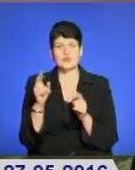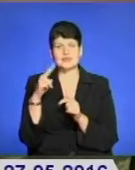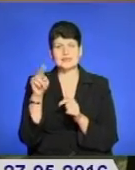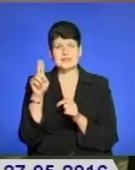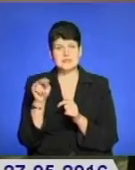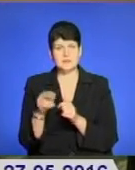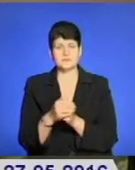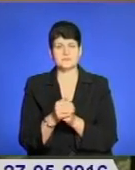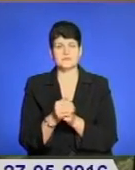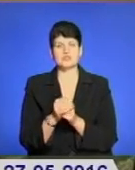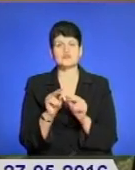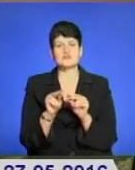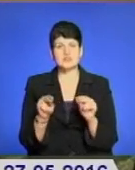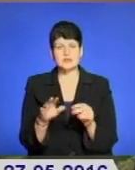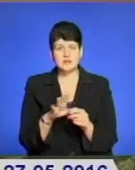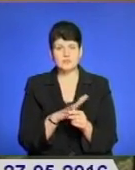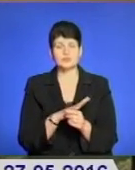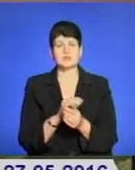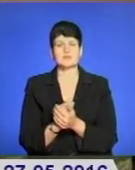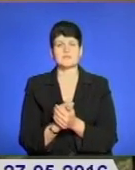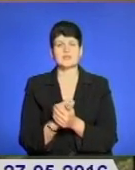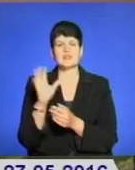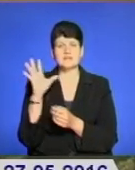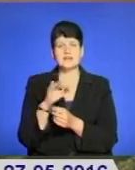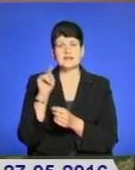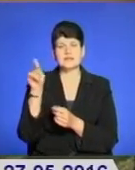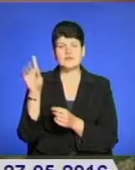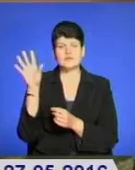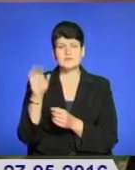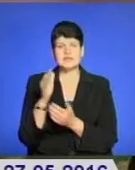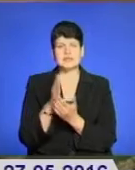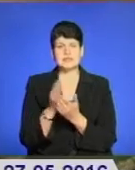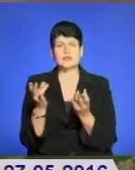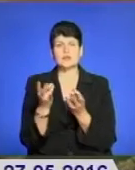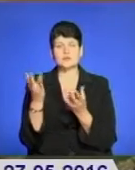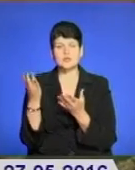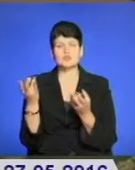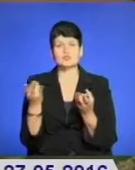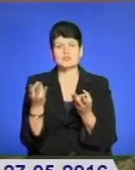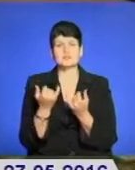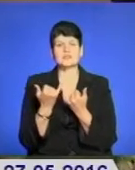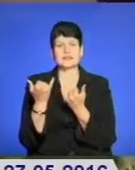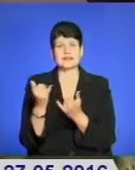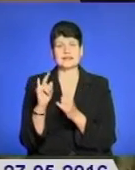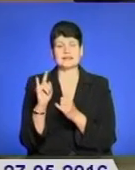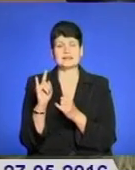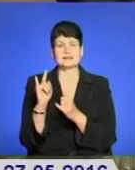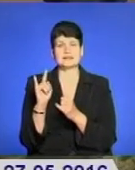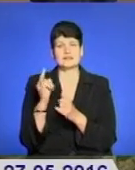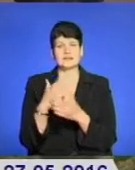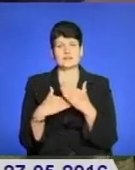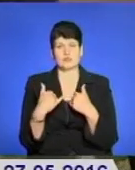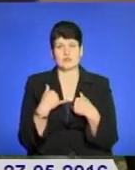щоб вчителі були. І взагалі там все є необхідне, що потрібно для дитини-інваліда. Бо в